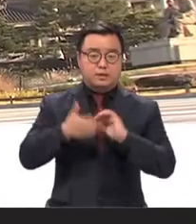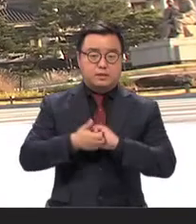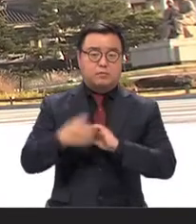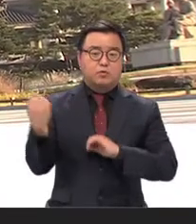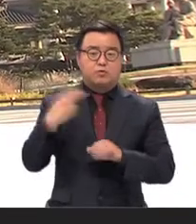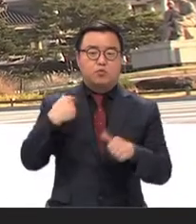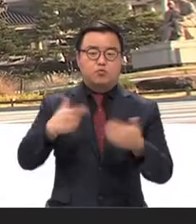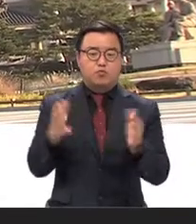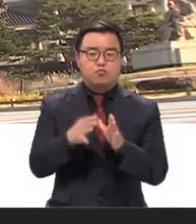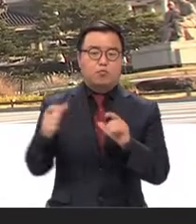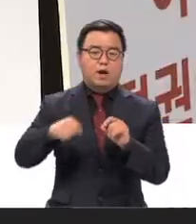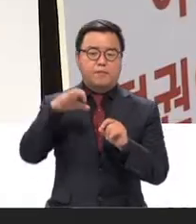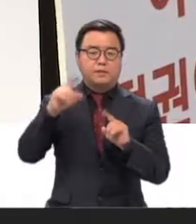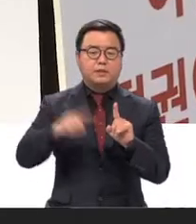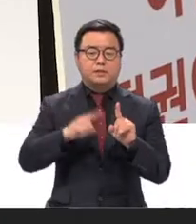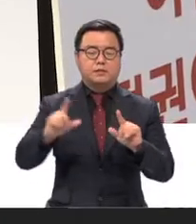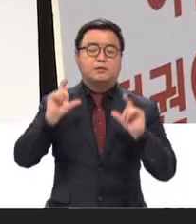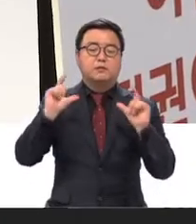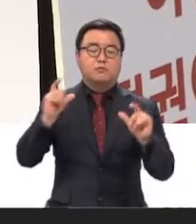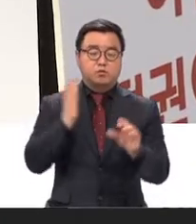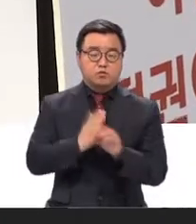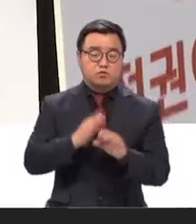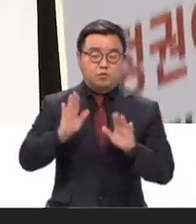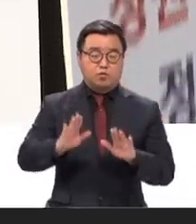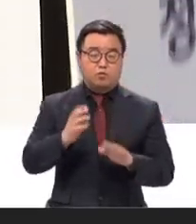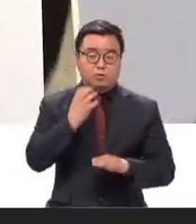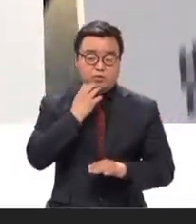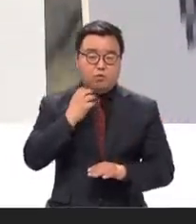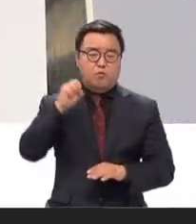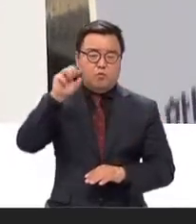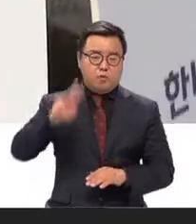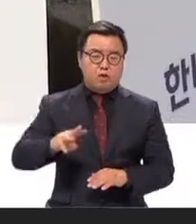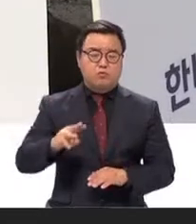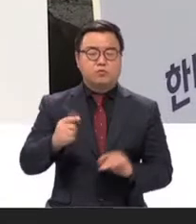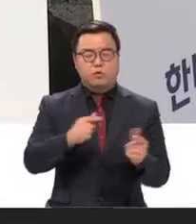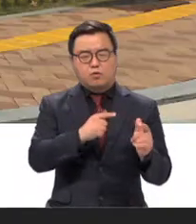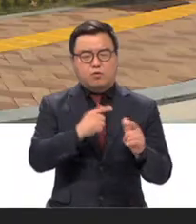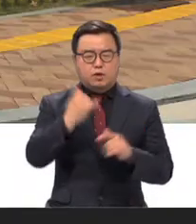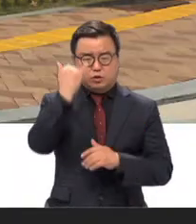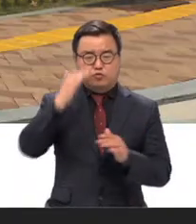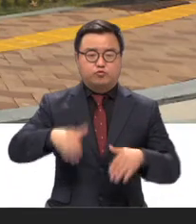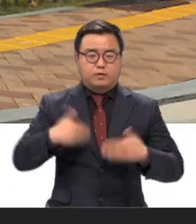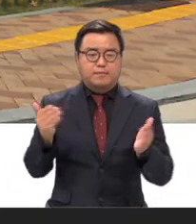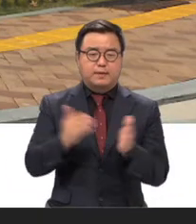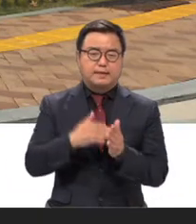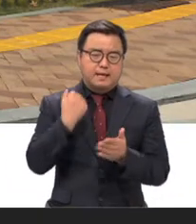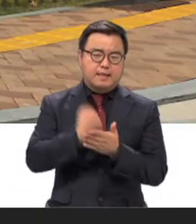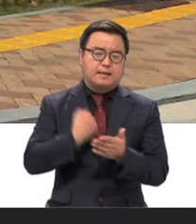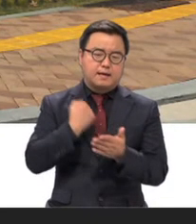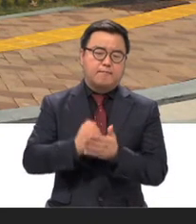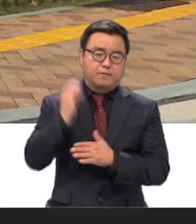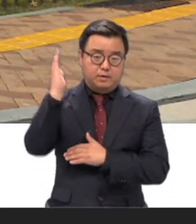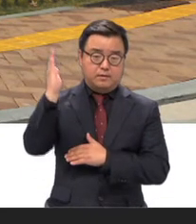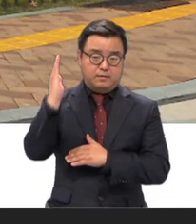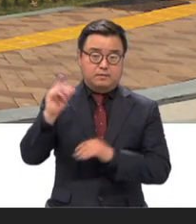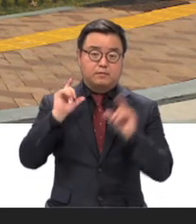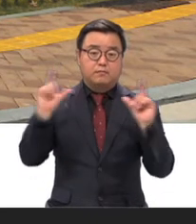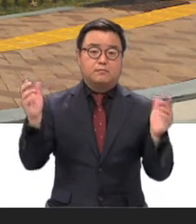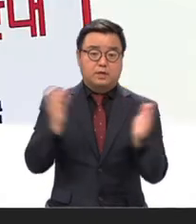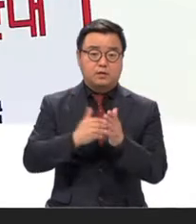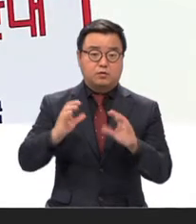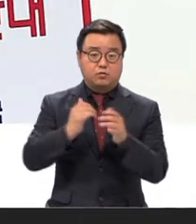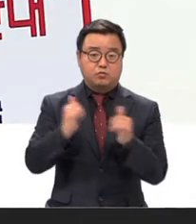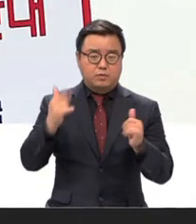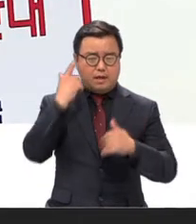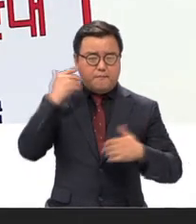있고요. 오늘은 뭐 서울, 강원, 광주, 충남 등 이런 많은 교육감들이 유감 성명을 냈습니다. 국민의 반대